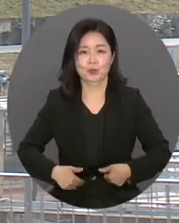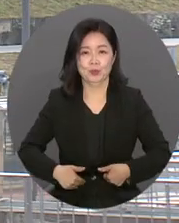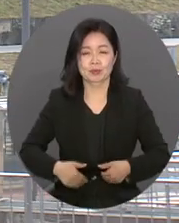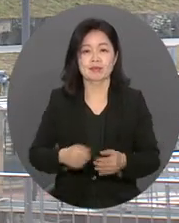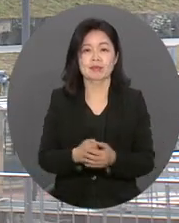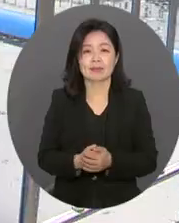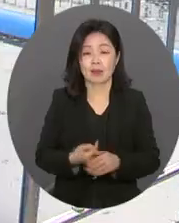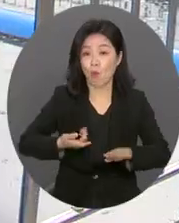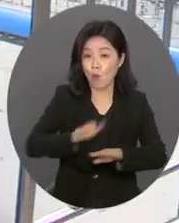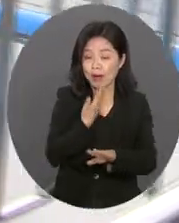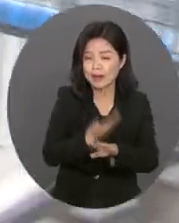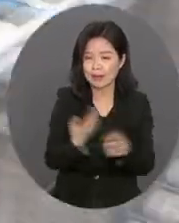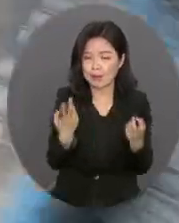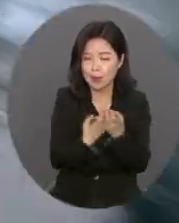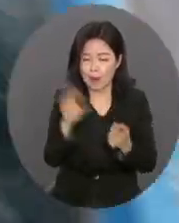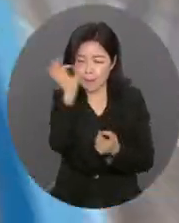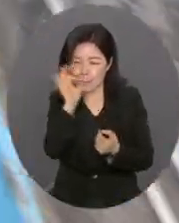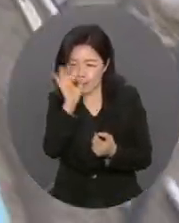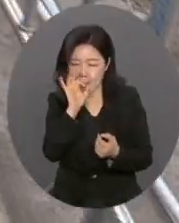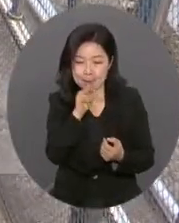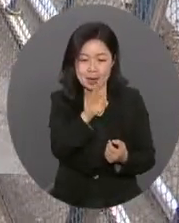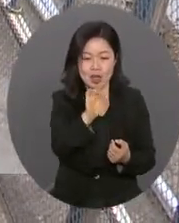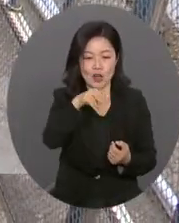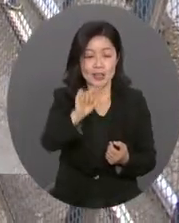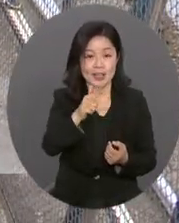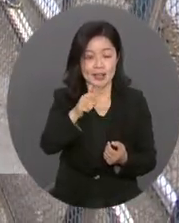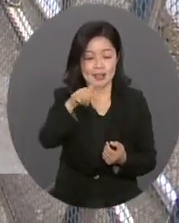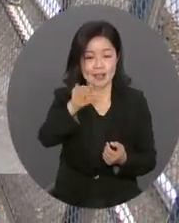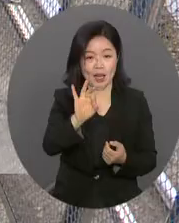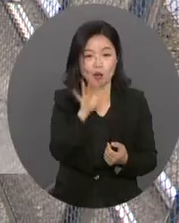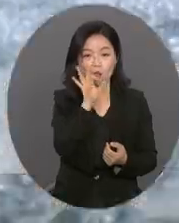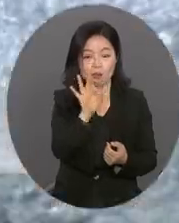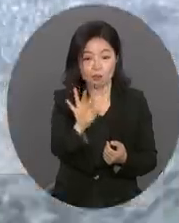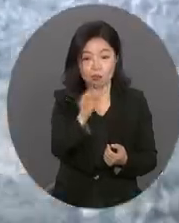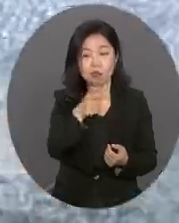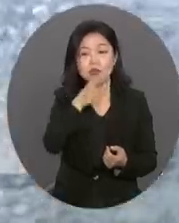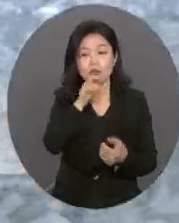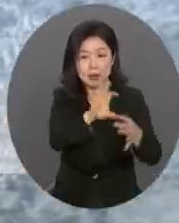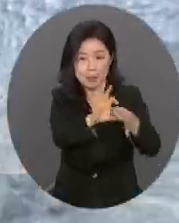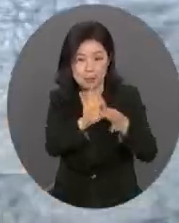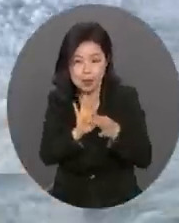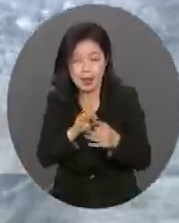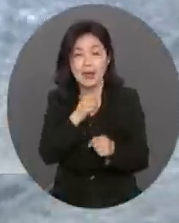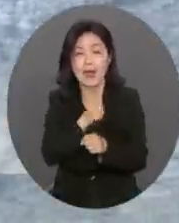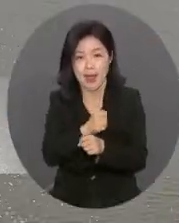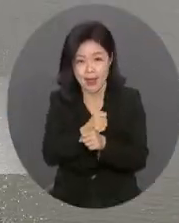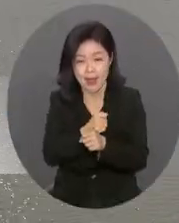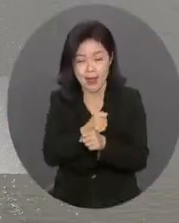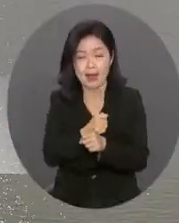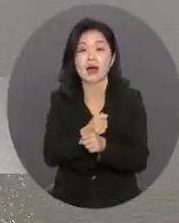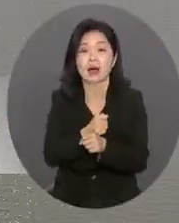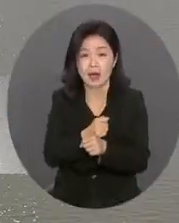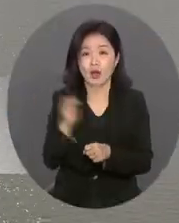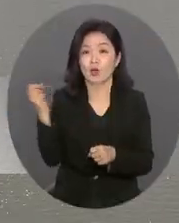대체 수원을 확보해 나가고 있습니다. 영산강 물을 끌어쓰는 치수 사업은 3월 2일 끝나는데 하루 2만 톤의 식수를 확보할 수